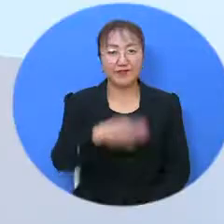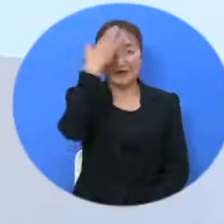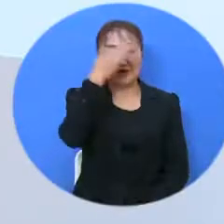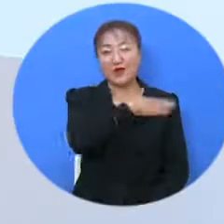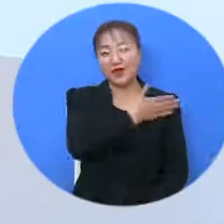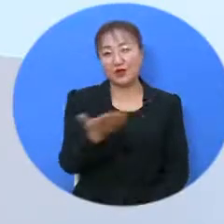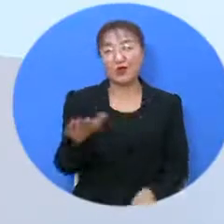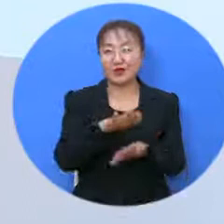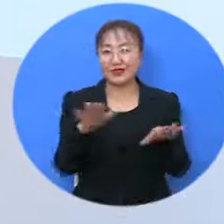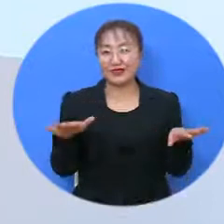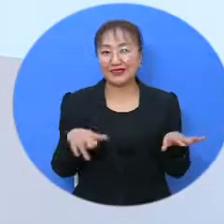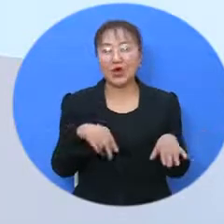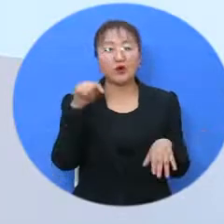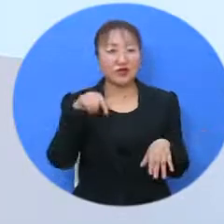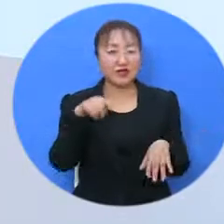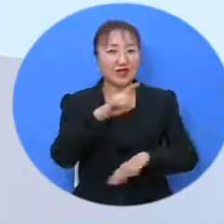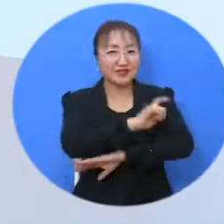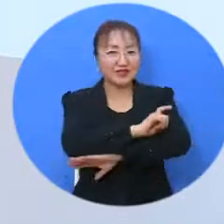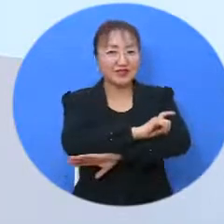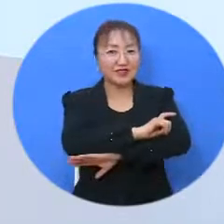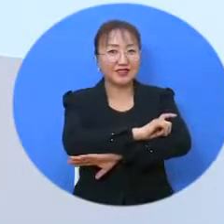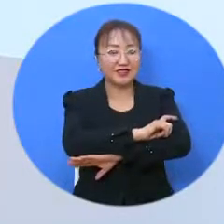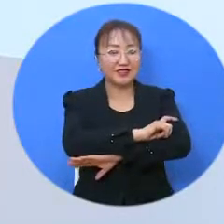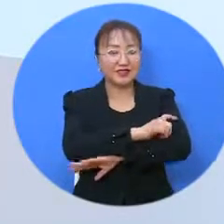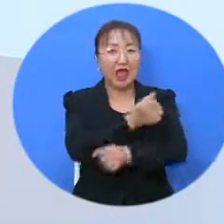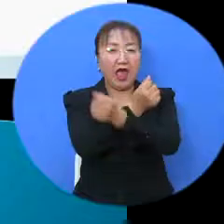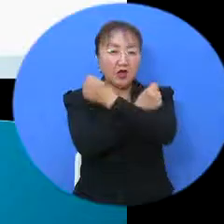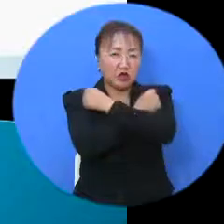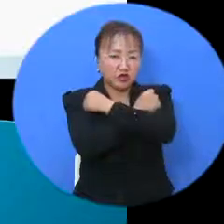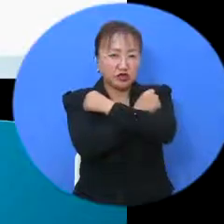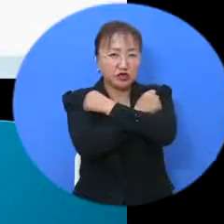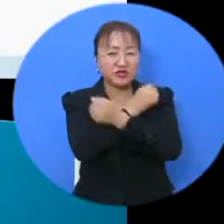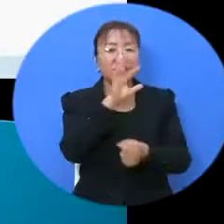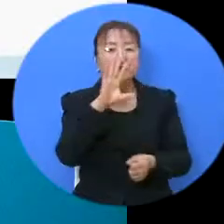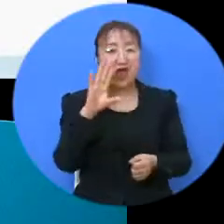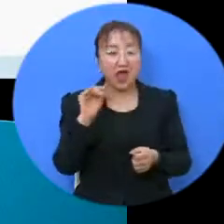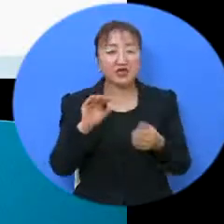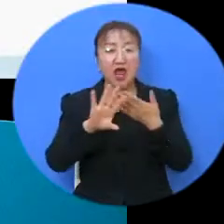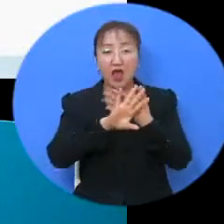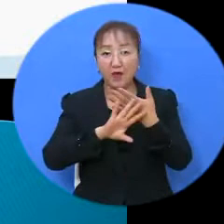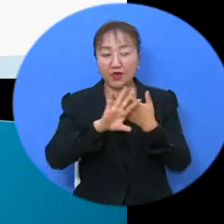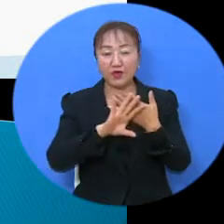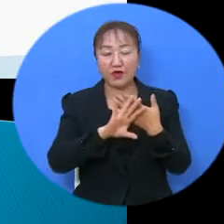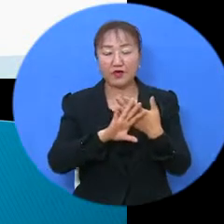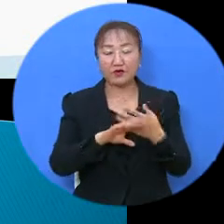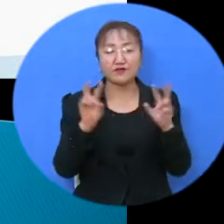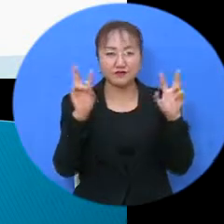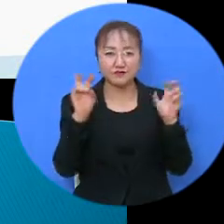Сайн мэцэнэ хүүхдүүдээ. Өнөөдрийн хичээлээр аюул ослоос хэрхэн урьдчилан сэргийлэх вэ сэдэвт хичээл